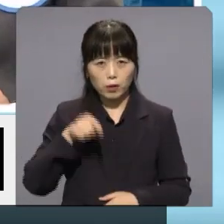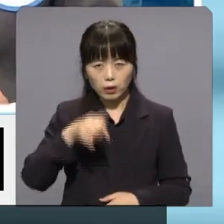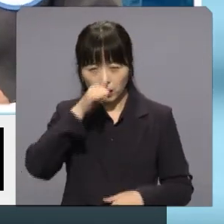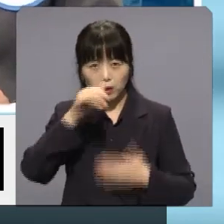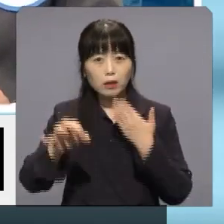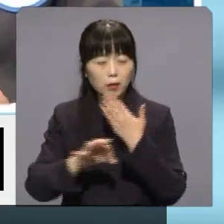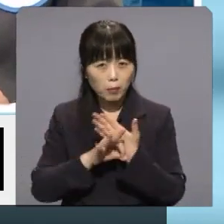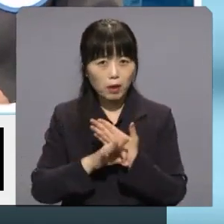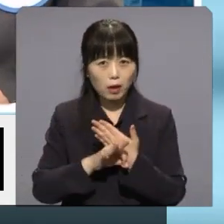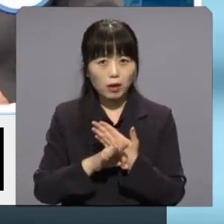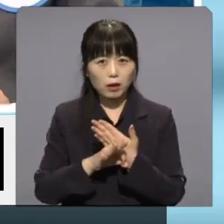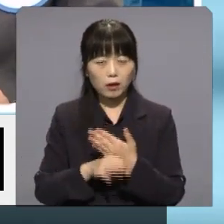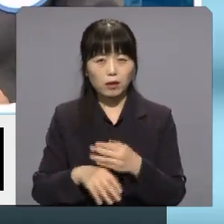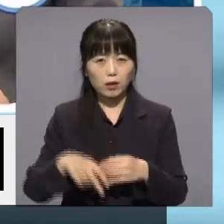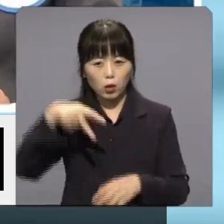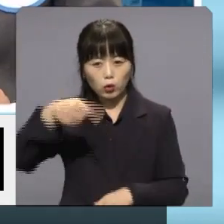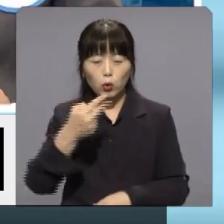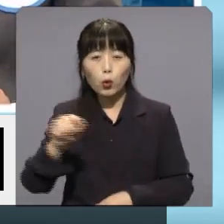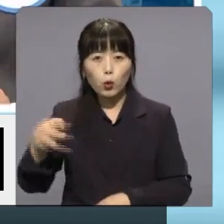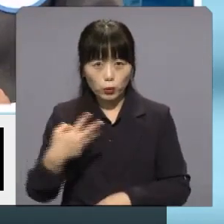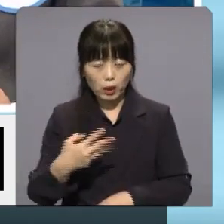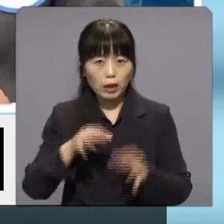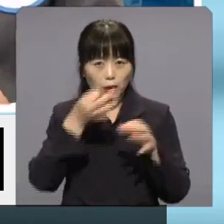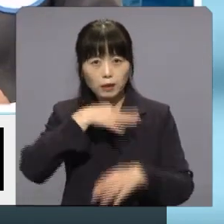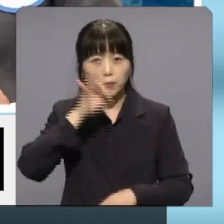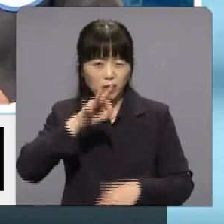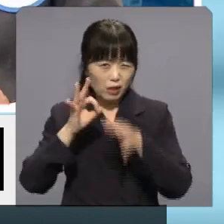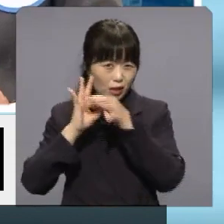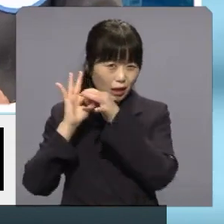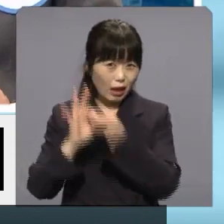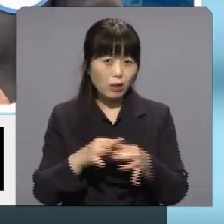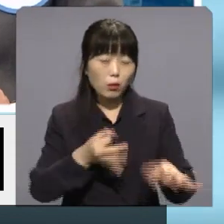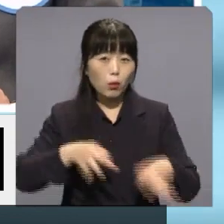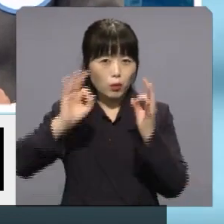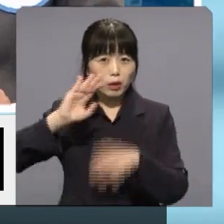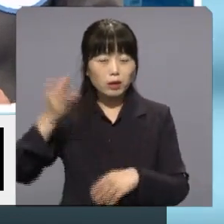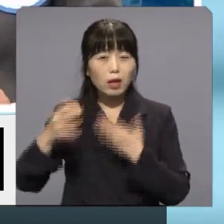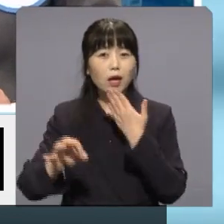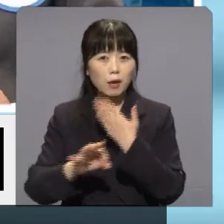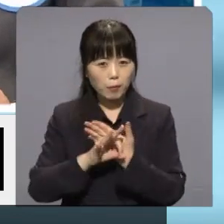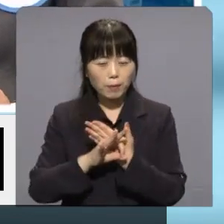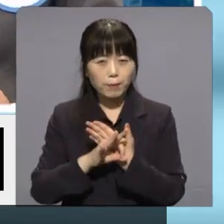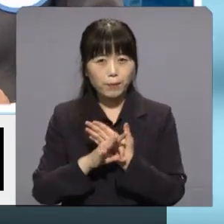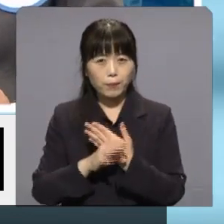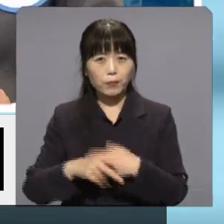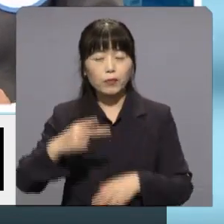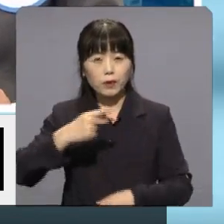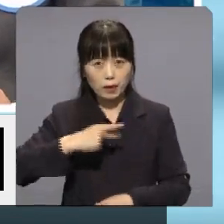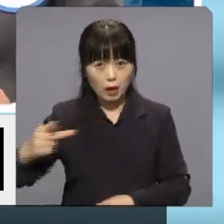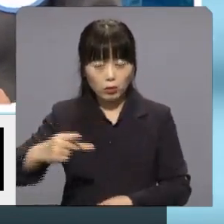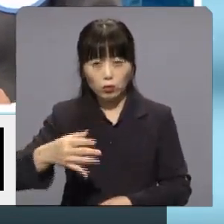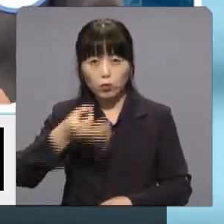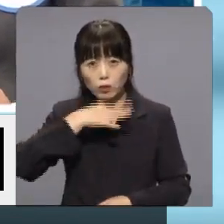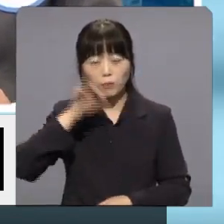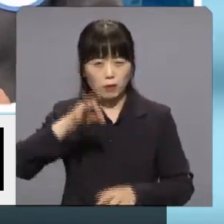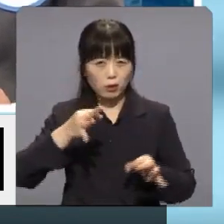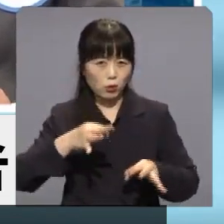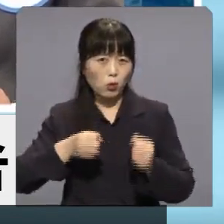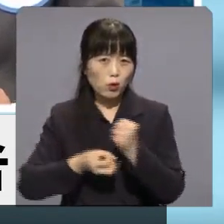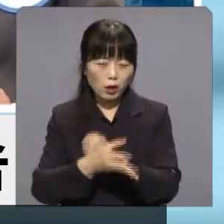되면은 은행의 이제 조달 금리 자체도 계속 가도 올라가게 될 거고 그렇게 된다고 면 결국은 크게 대출 끝내도 영향을 미쳐서